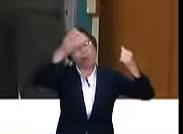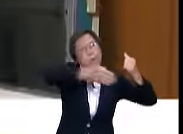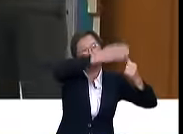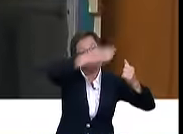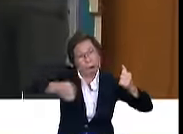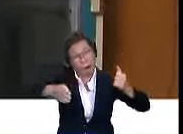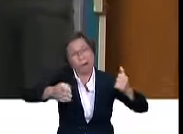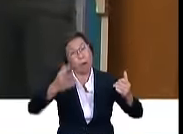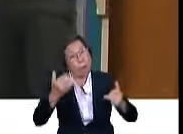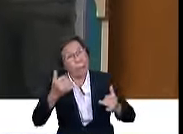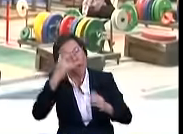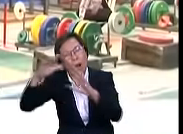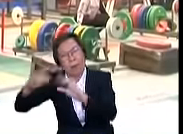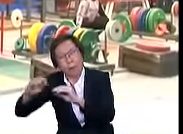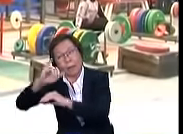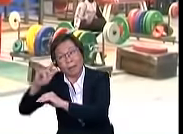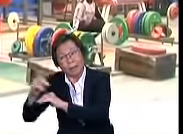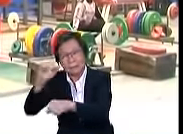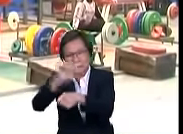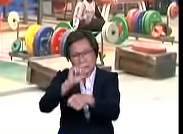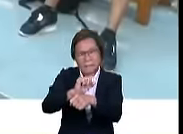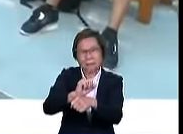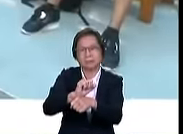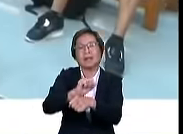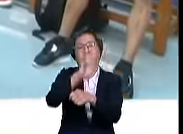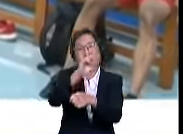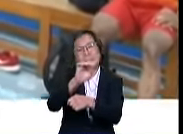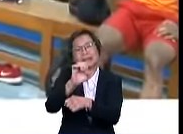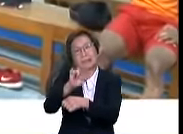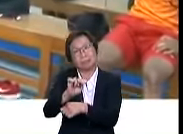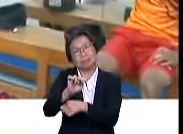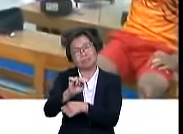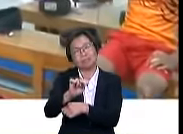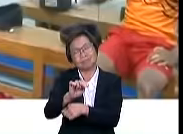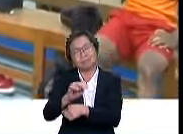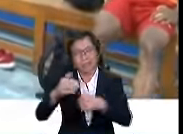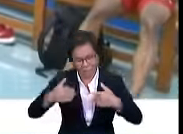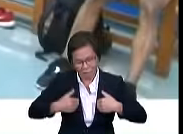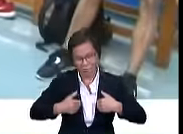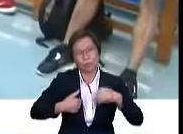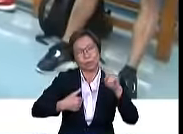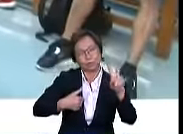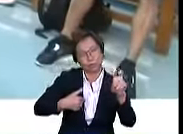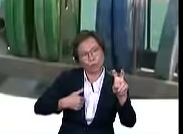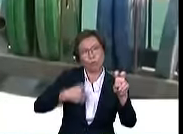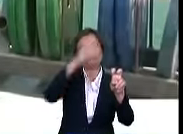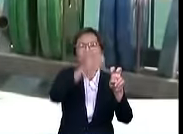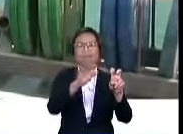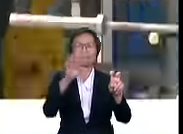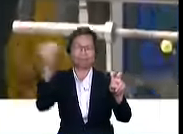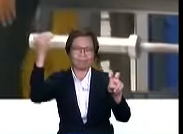kebangsaan itu dibuat hasil mesyuarat jawatankuasa kerja Majlis Sukan Negara MSN yang diadakan pada 20